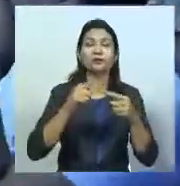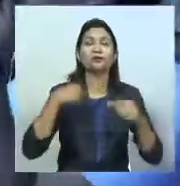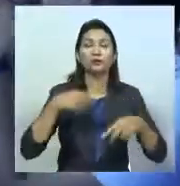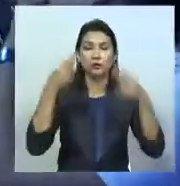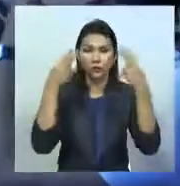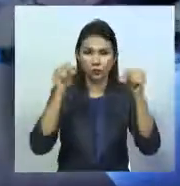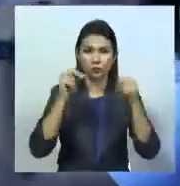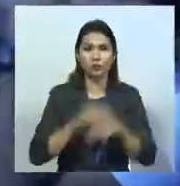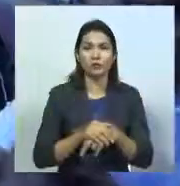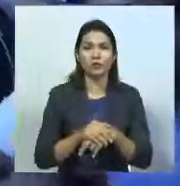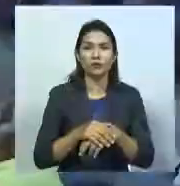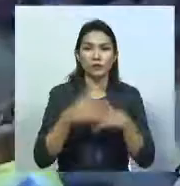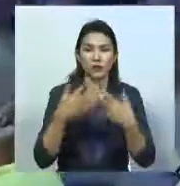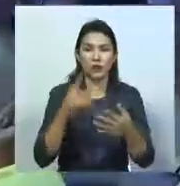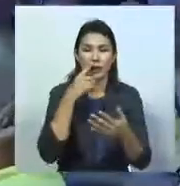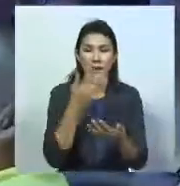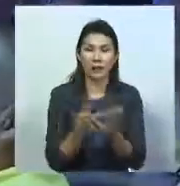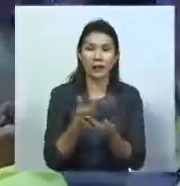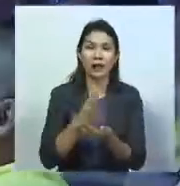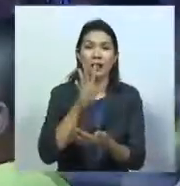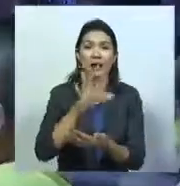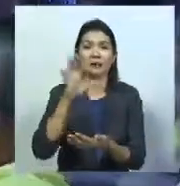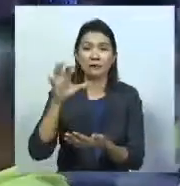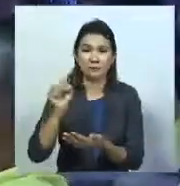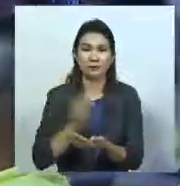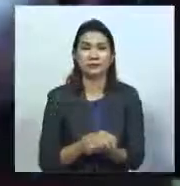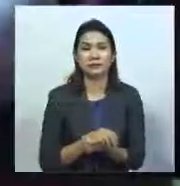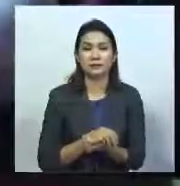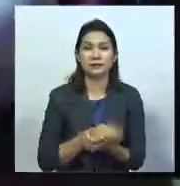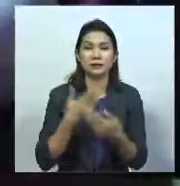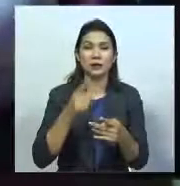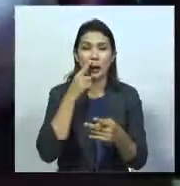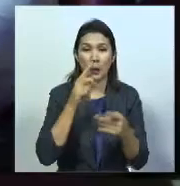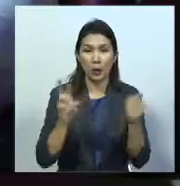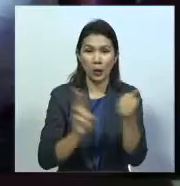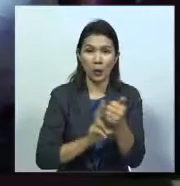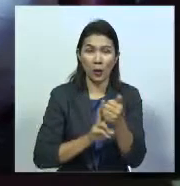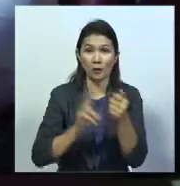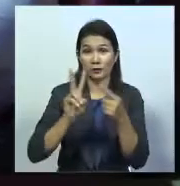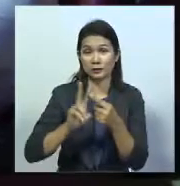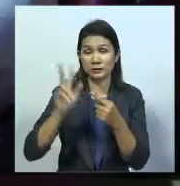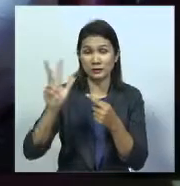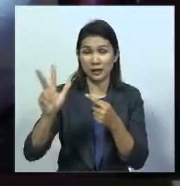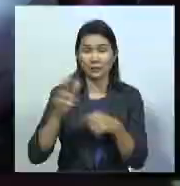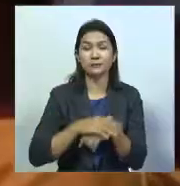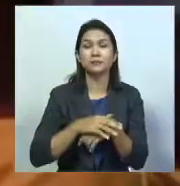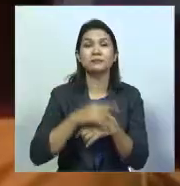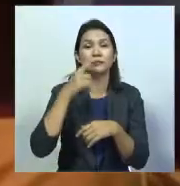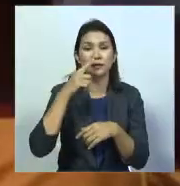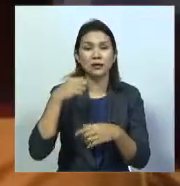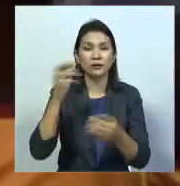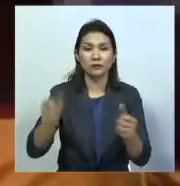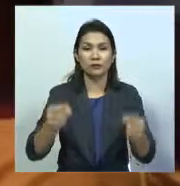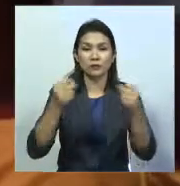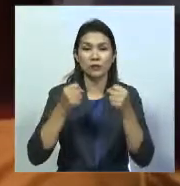ายกรัฐมนตรีนะคะพร้อมทั้งเงินรางวัล 500,000 บาทและตำแหน่งรองชนะเลิศอันดับ2จะได้รับถ้วยเกียรติยศจ